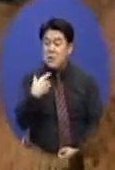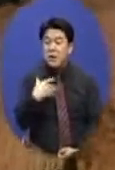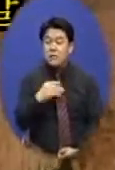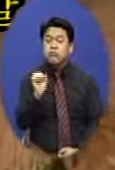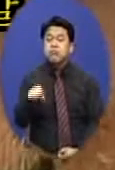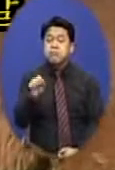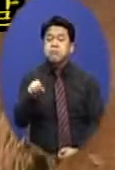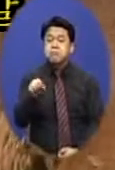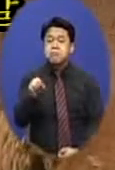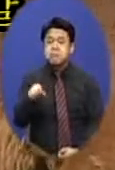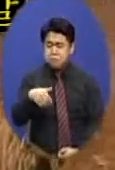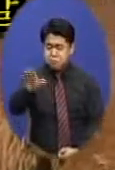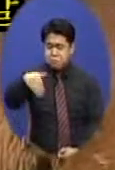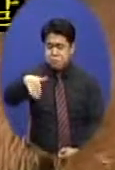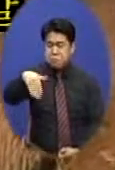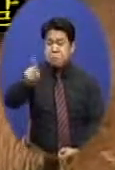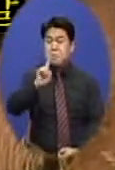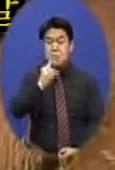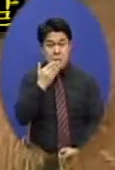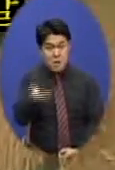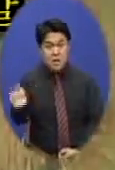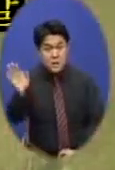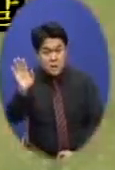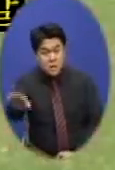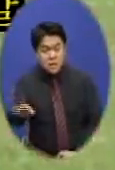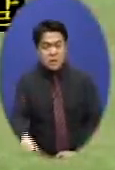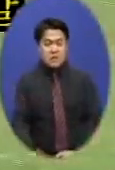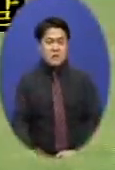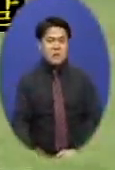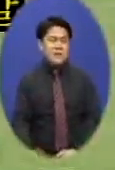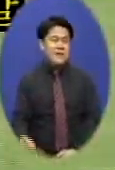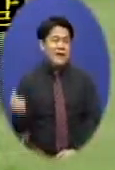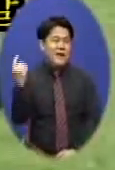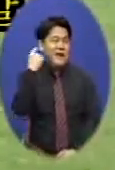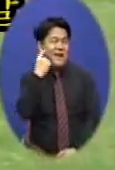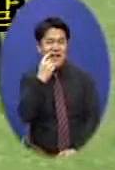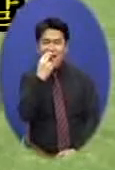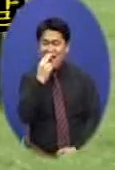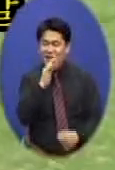말을 한다면 더 불러도 아니겠지만